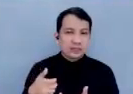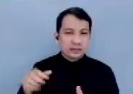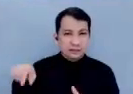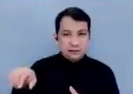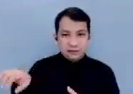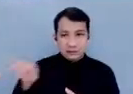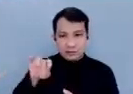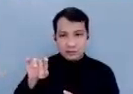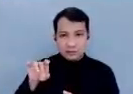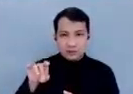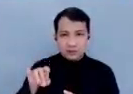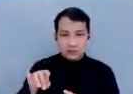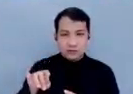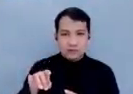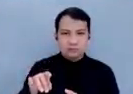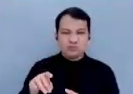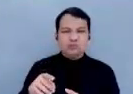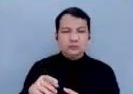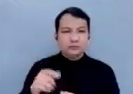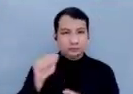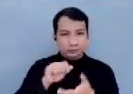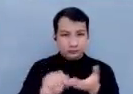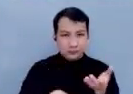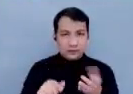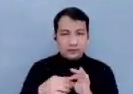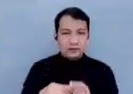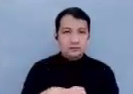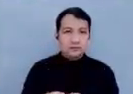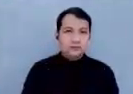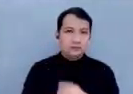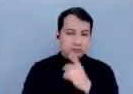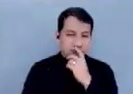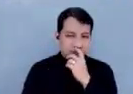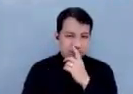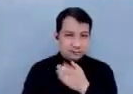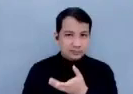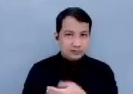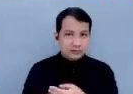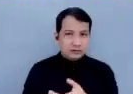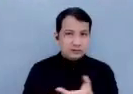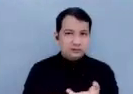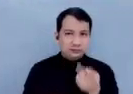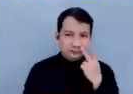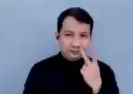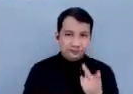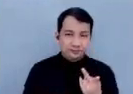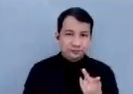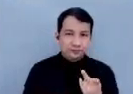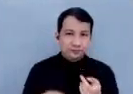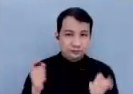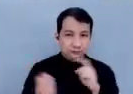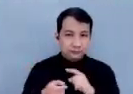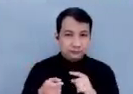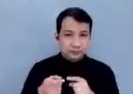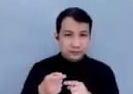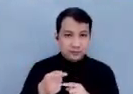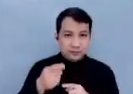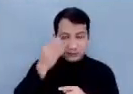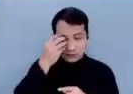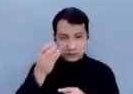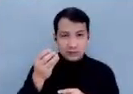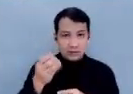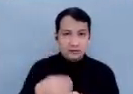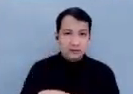mga nagko-customize, mga artists. Okay. Go, Mama. Mama Mouse, naano siya? Na-change yung mata. Na-change yung mata nila.